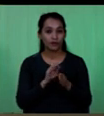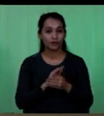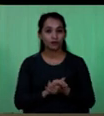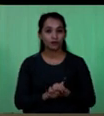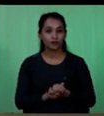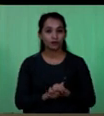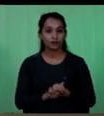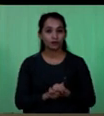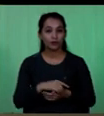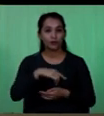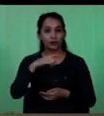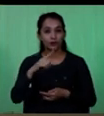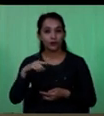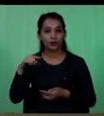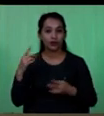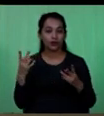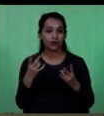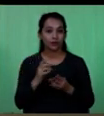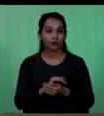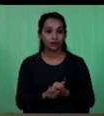Tagiga to'lqinli chiziq chiziladi.